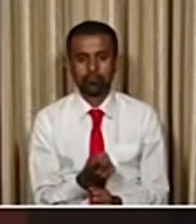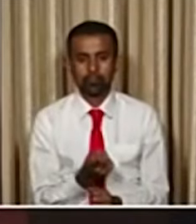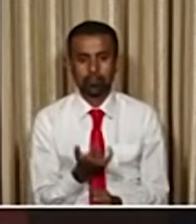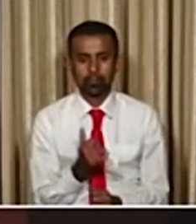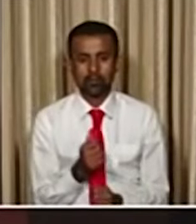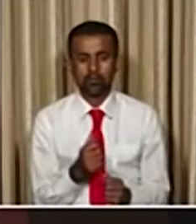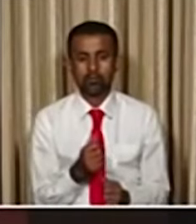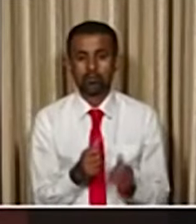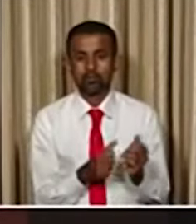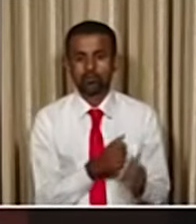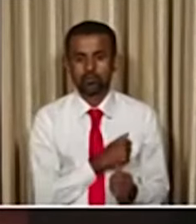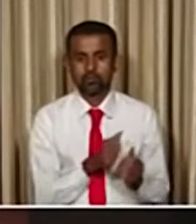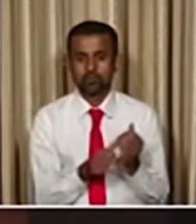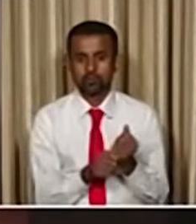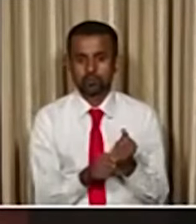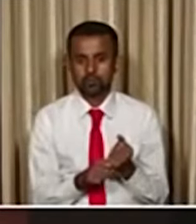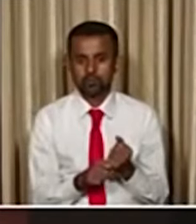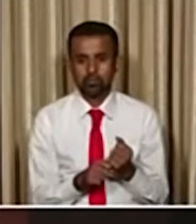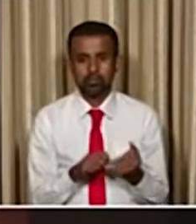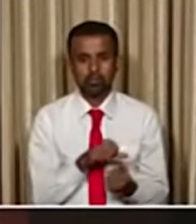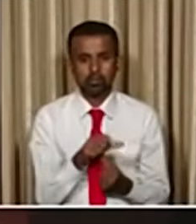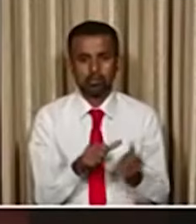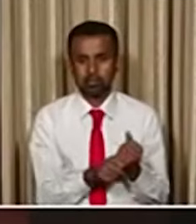යම්කිසි ඒජන්තකරුවන් මේ රටේ